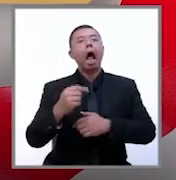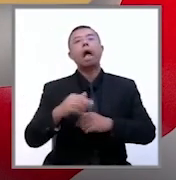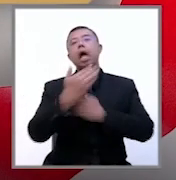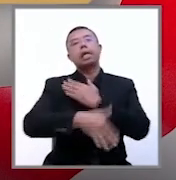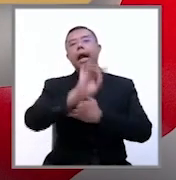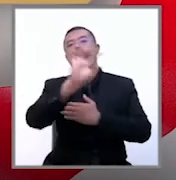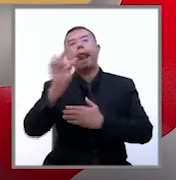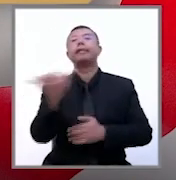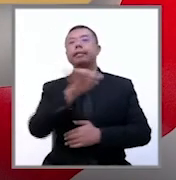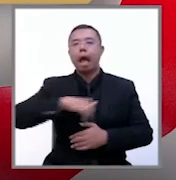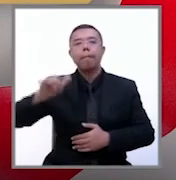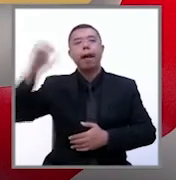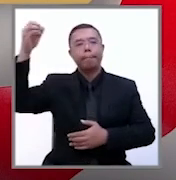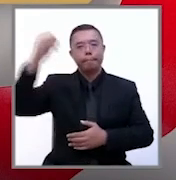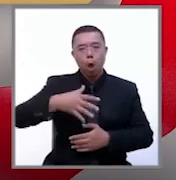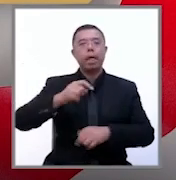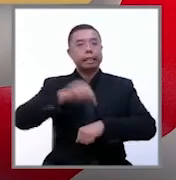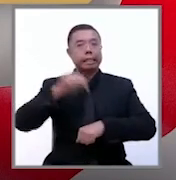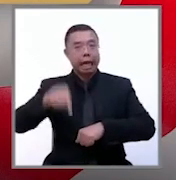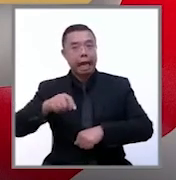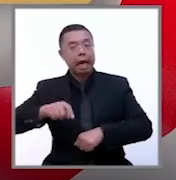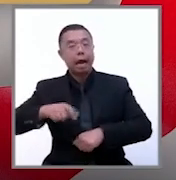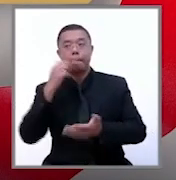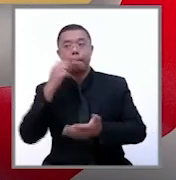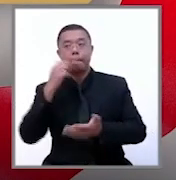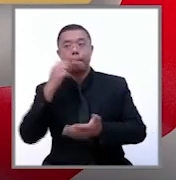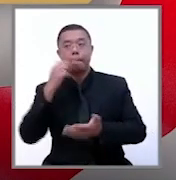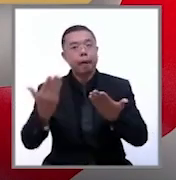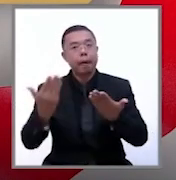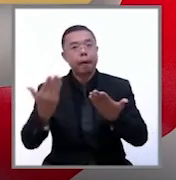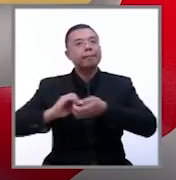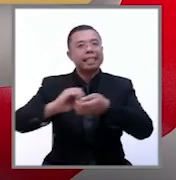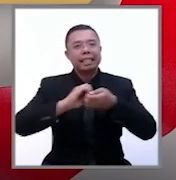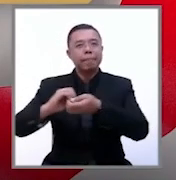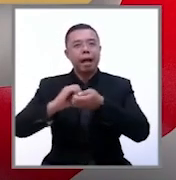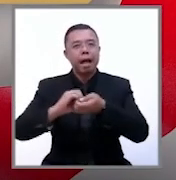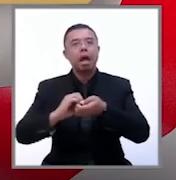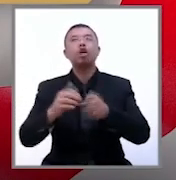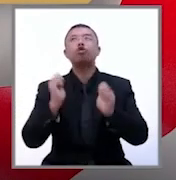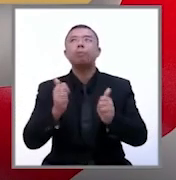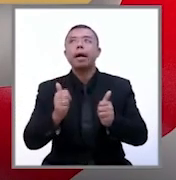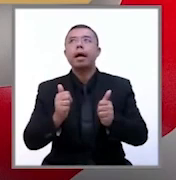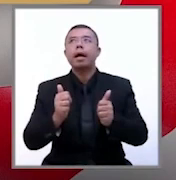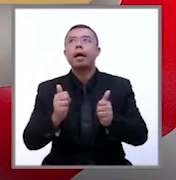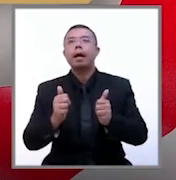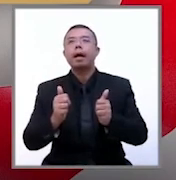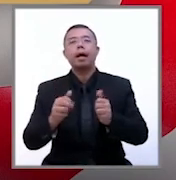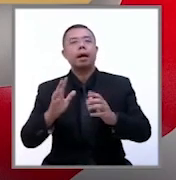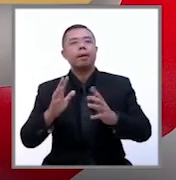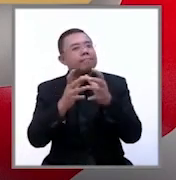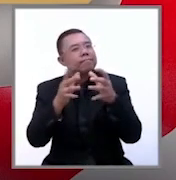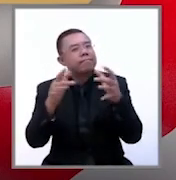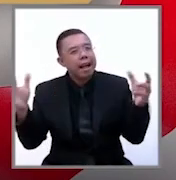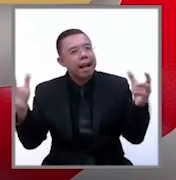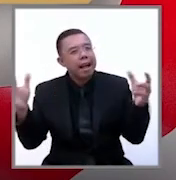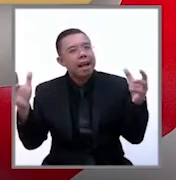dunia Pak kuncinya sekarang adalah bagaimana kita bisa bekerja sama melakukan ekstensifikasi